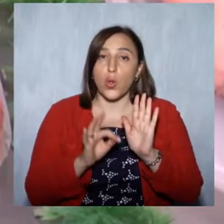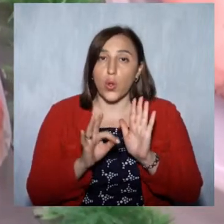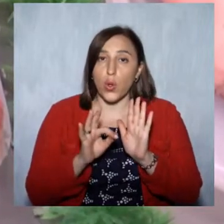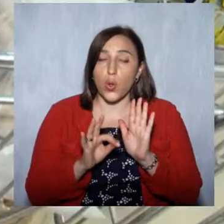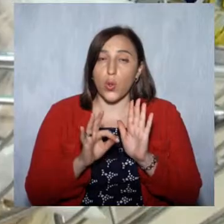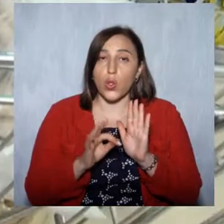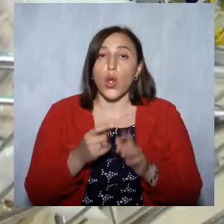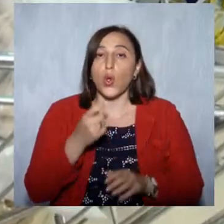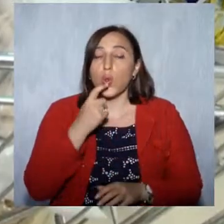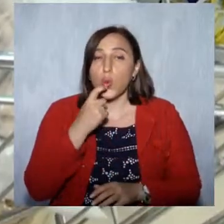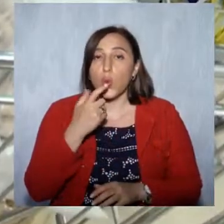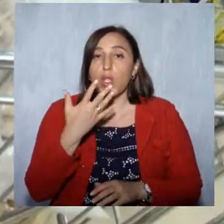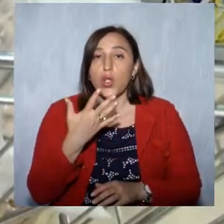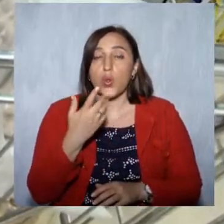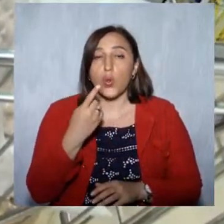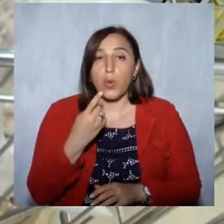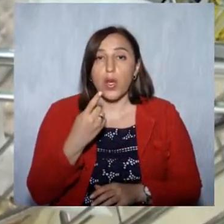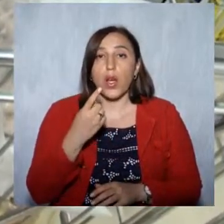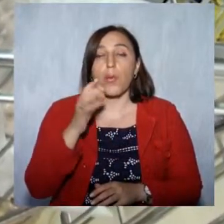9.7%-ով, ձուն